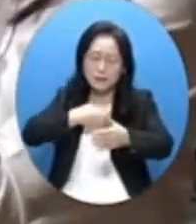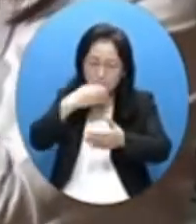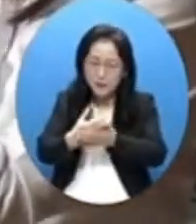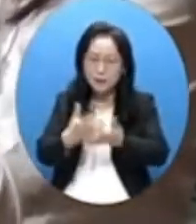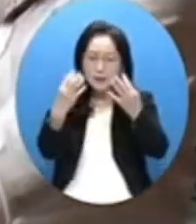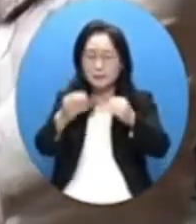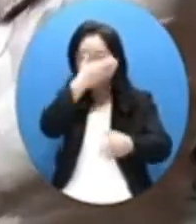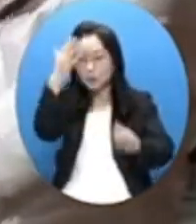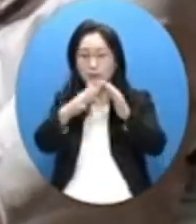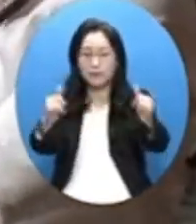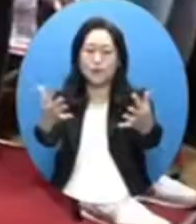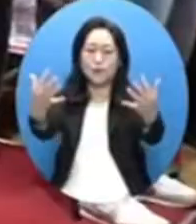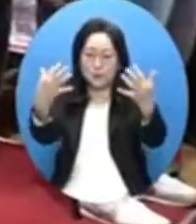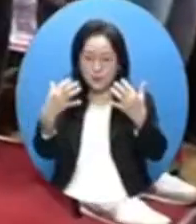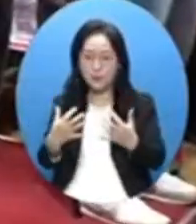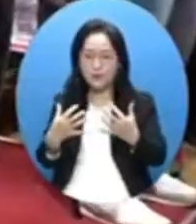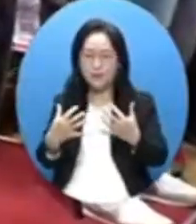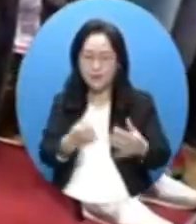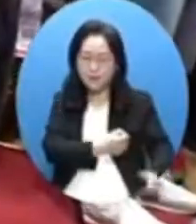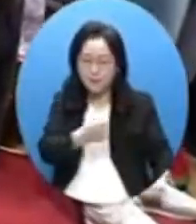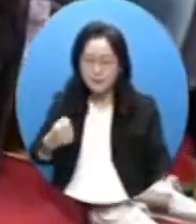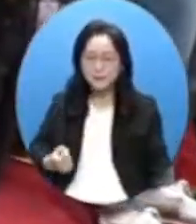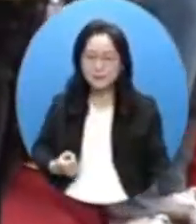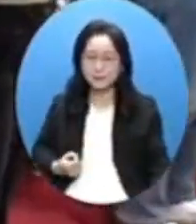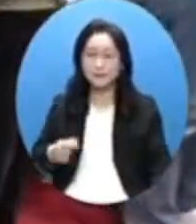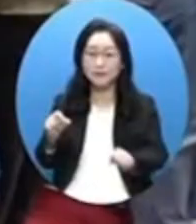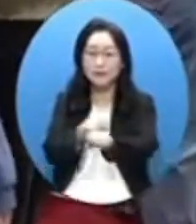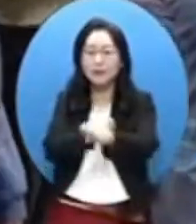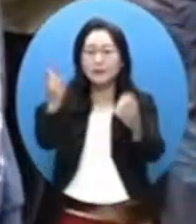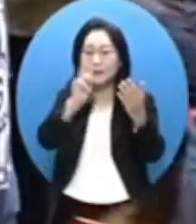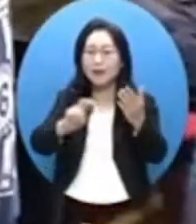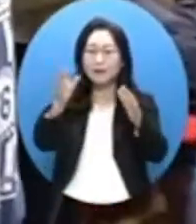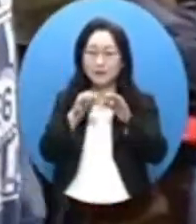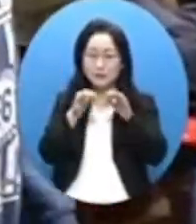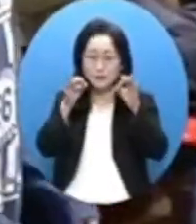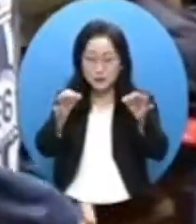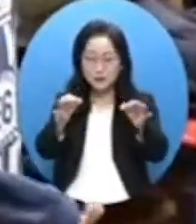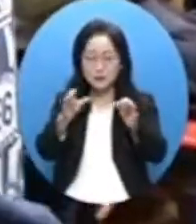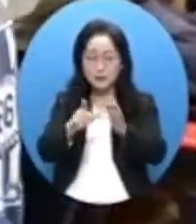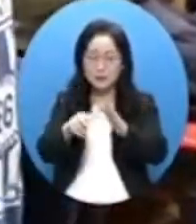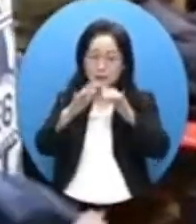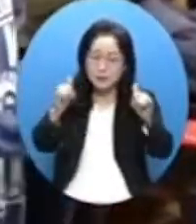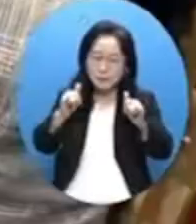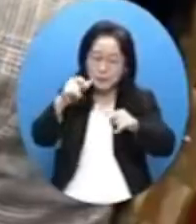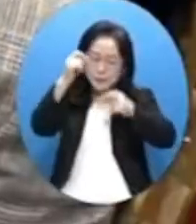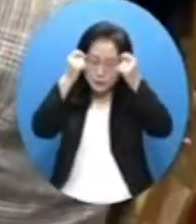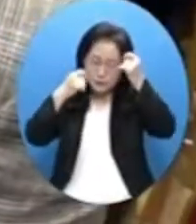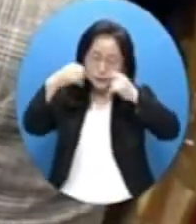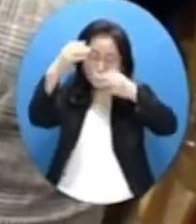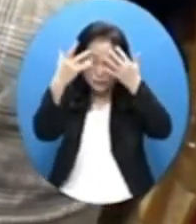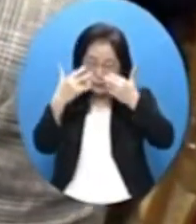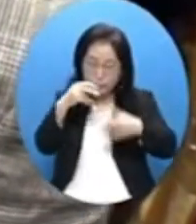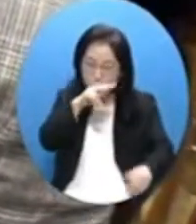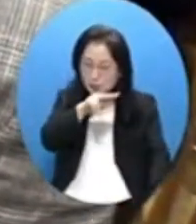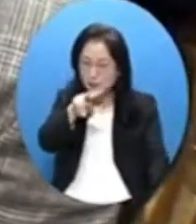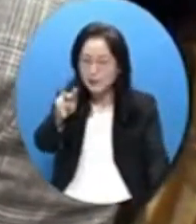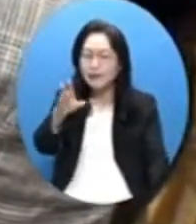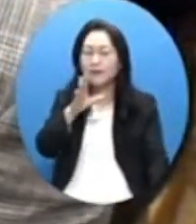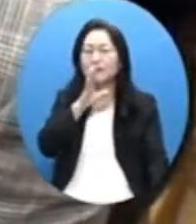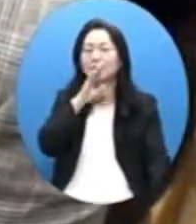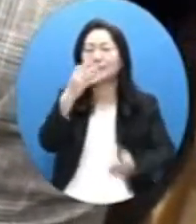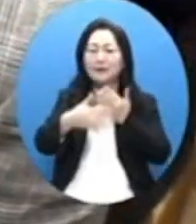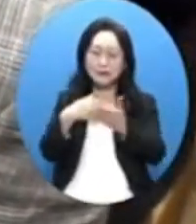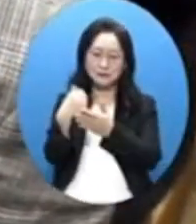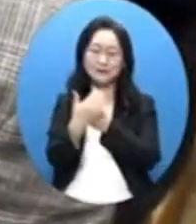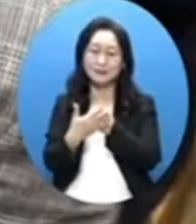나와서 헌신하며 특별히 찬양을 부를 때 많은 분들이 눈물 흘리는 것을 보면서 참 이것이 하나님의